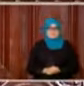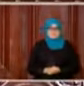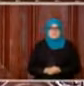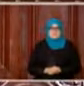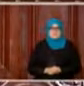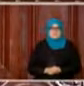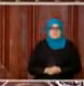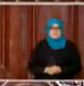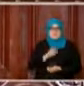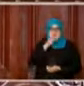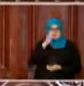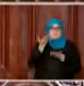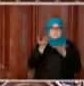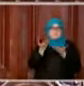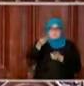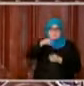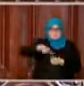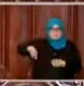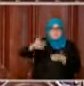لا يتسع المقام هنا